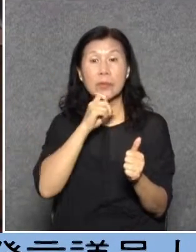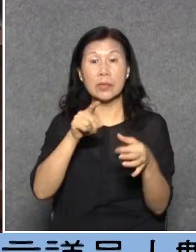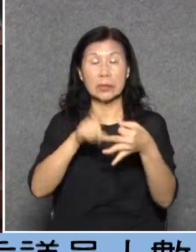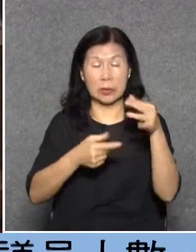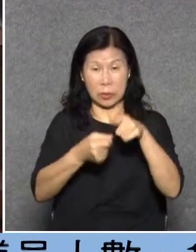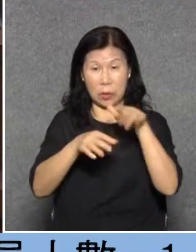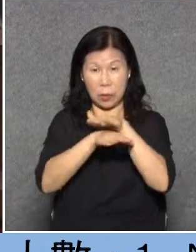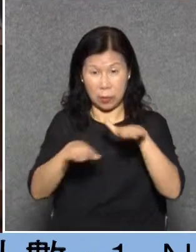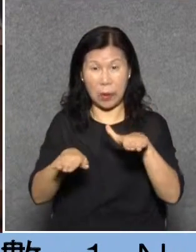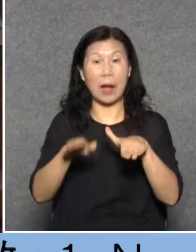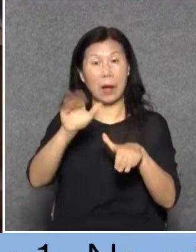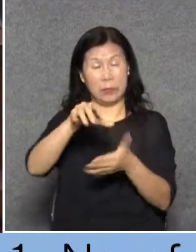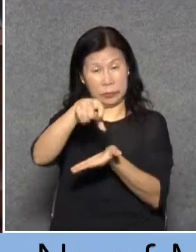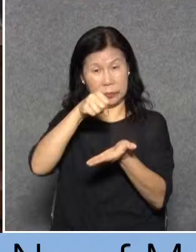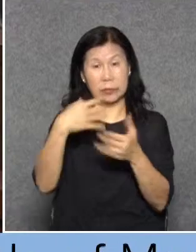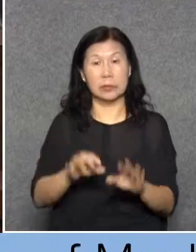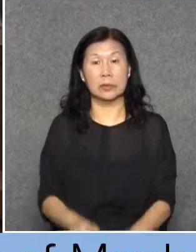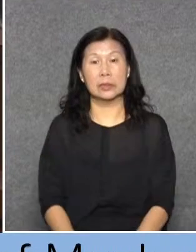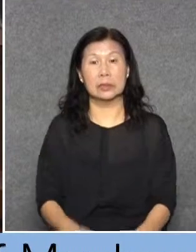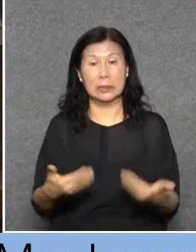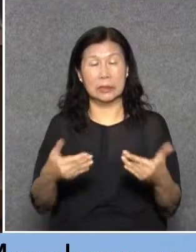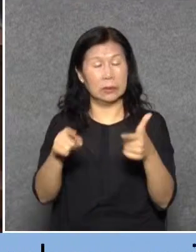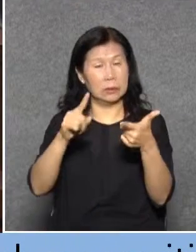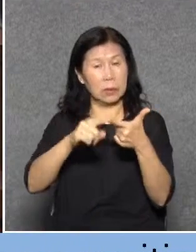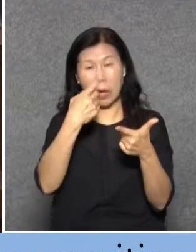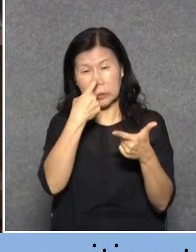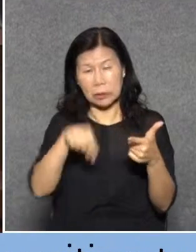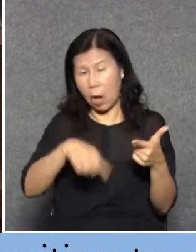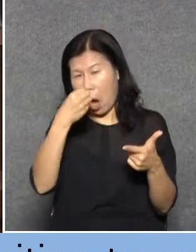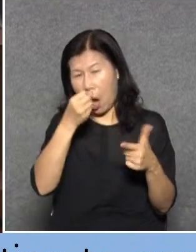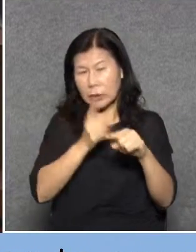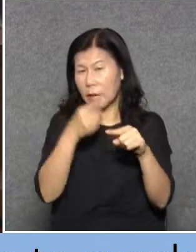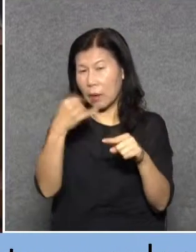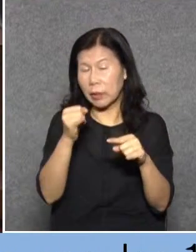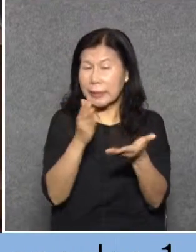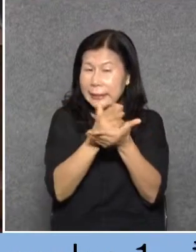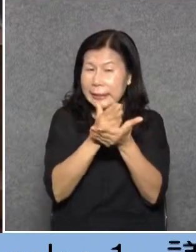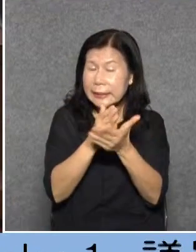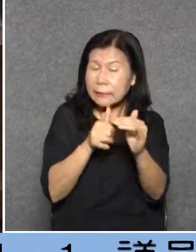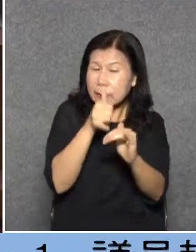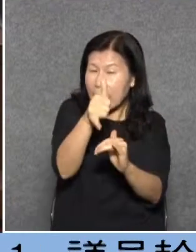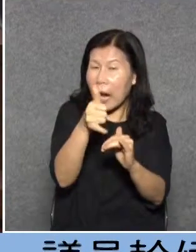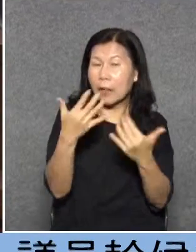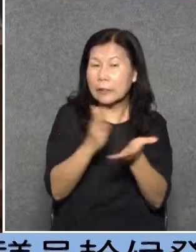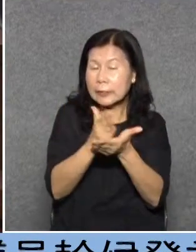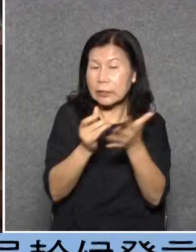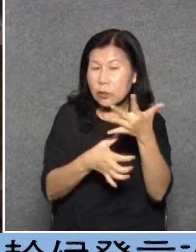英國有那個所謂 statutory override， 為何香港是不可以在這方面走一走多一點呢？